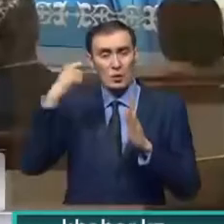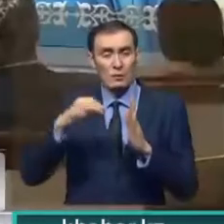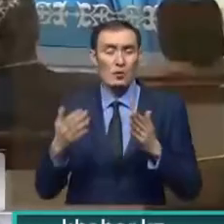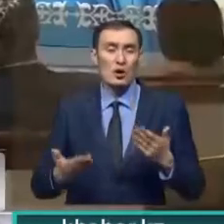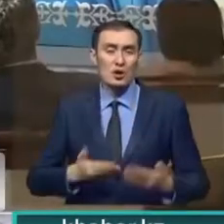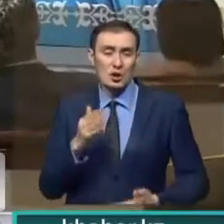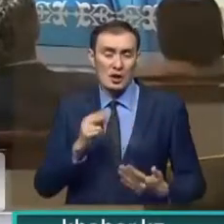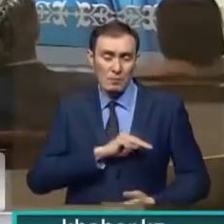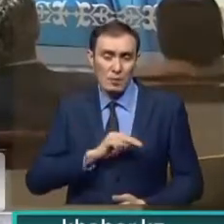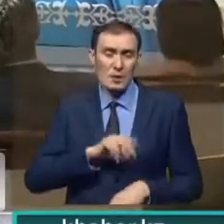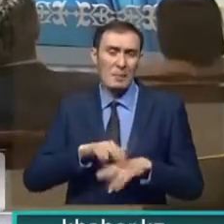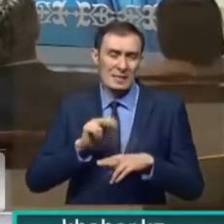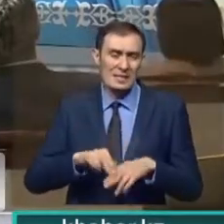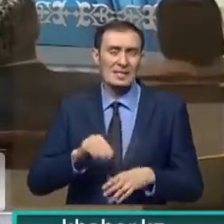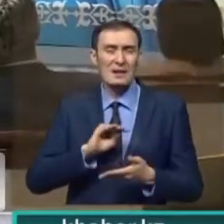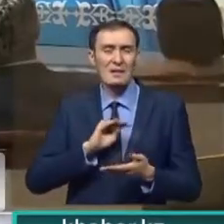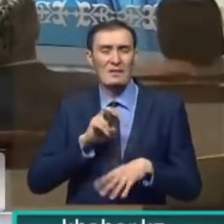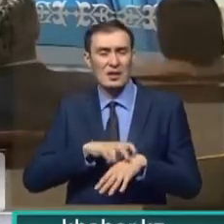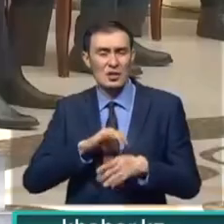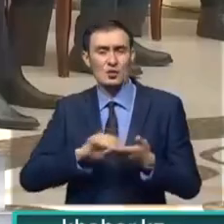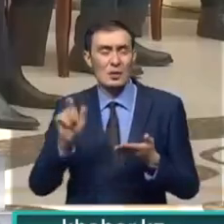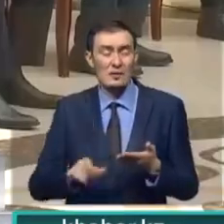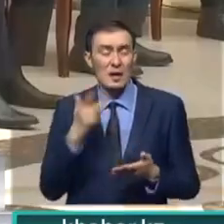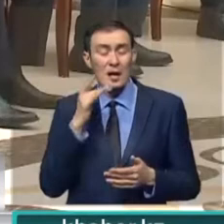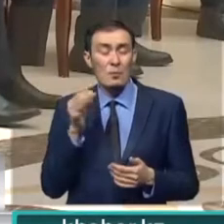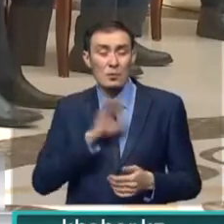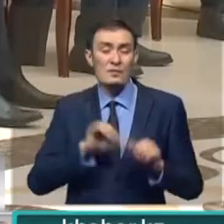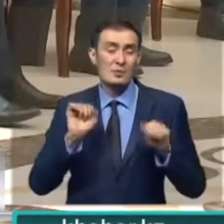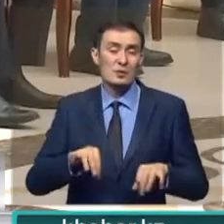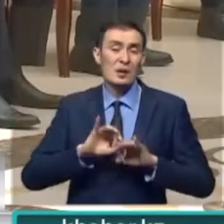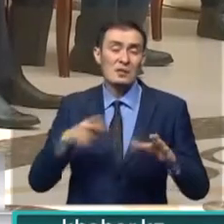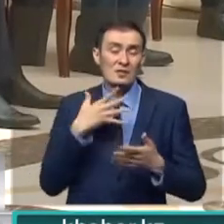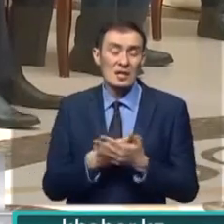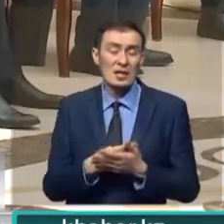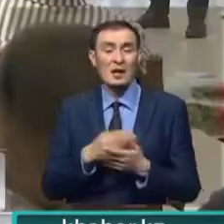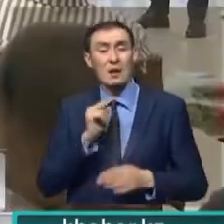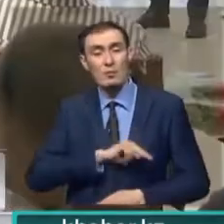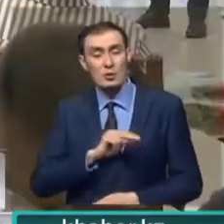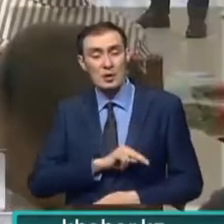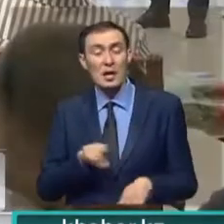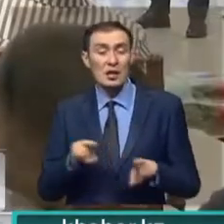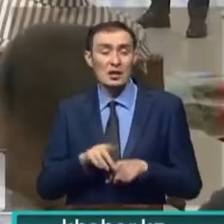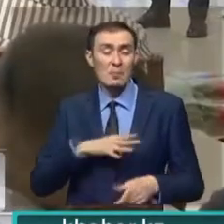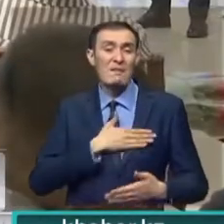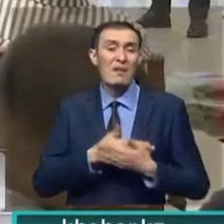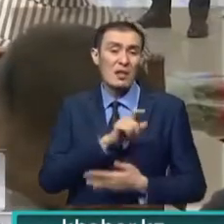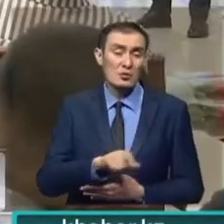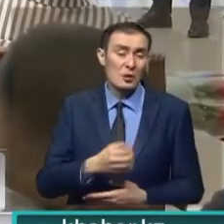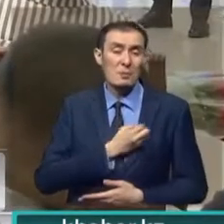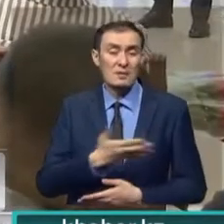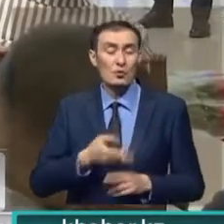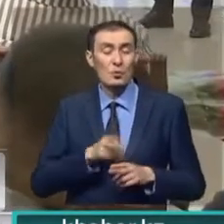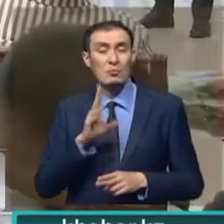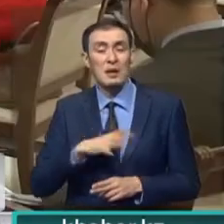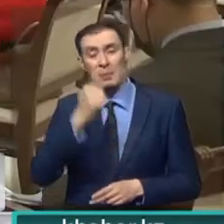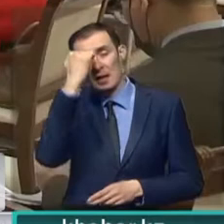пожарных врачей полицейских и журналистов представителей этих профессий пользуясь возможностью рассказали о себе и своей работе не остались стороне волонтеры и мецената эти люди